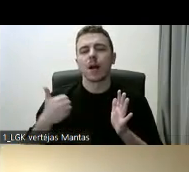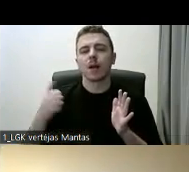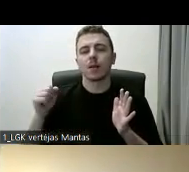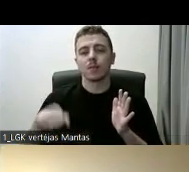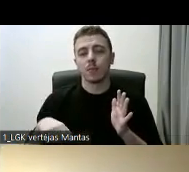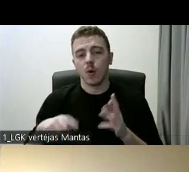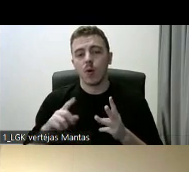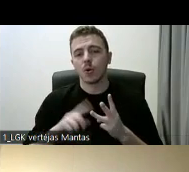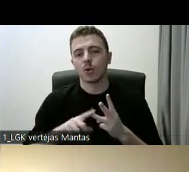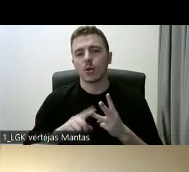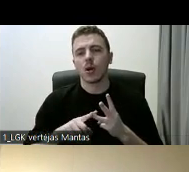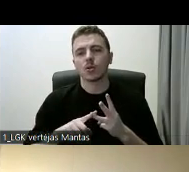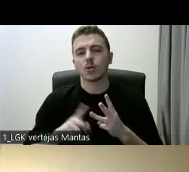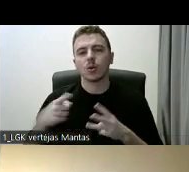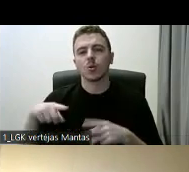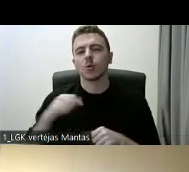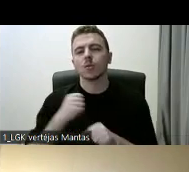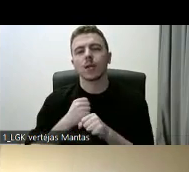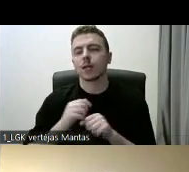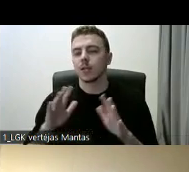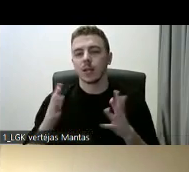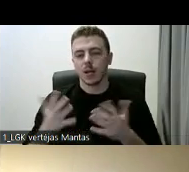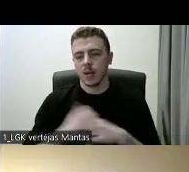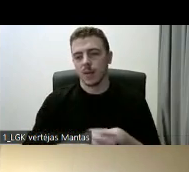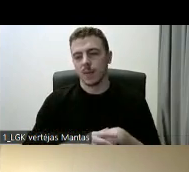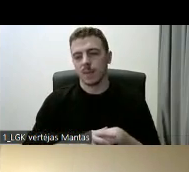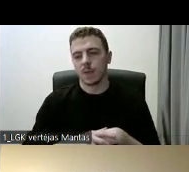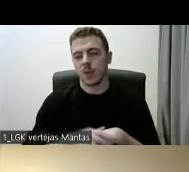trečias, ką jūs darysite? Noriu, kad jūs